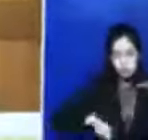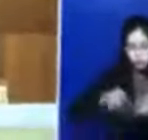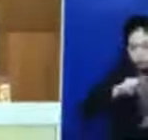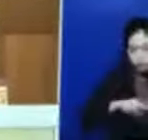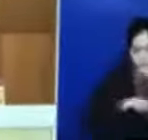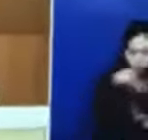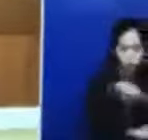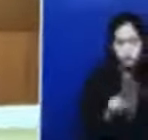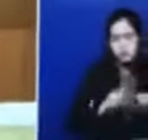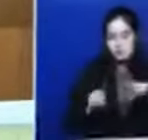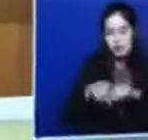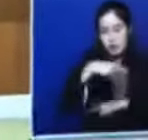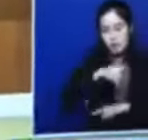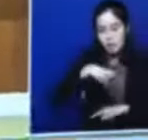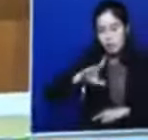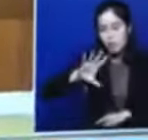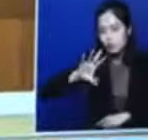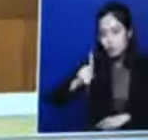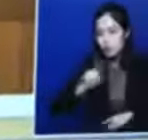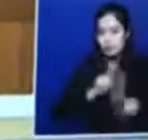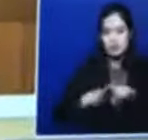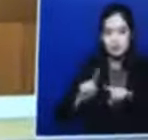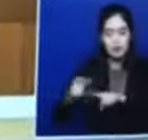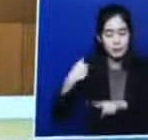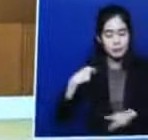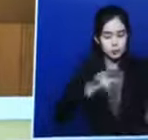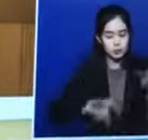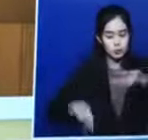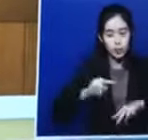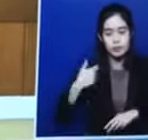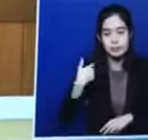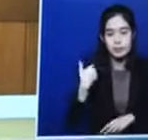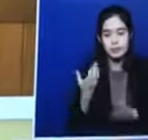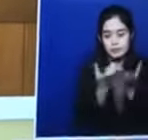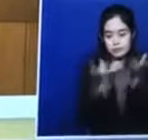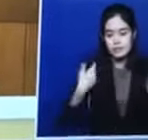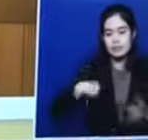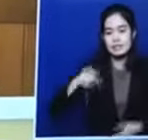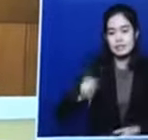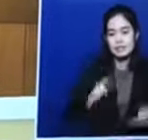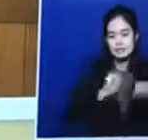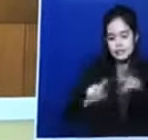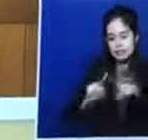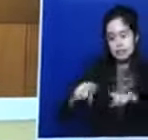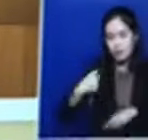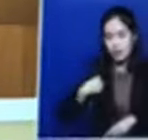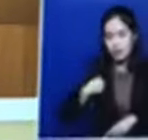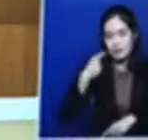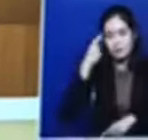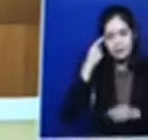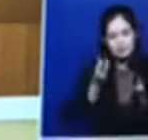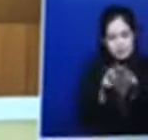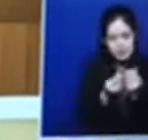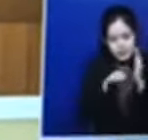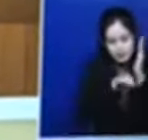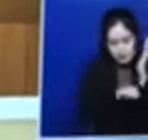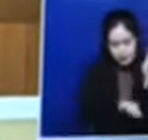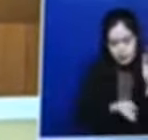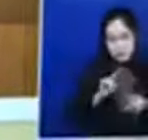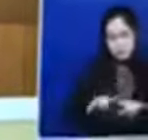ไม่ว่าจะปปช.อะไรต่างที่อ้างมาทั้งหมดสารธรรมนูญต่างๆนะครับผมก็คงไม่ไปลงรายละเอียดตรงนี้นะครับ